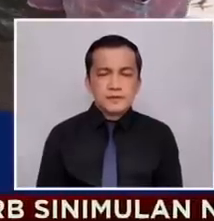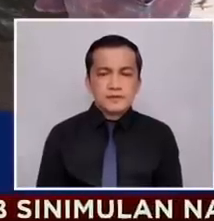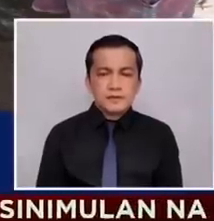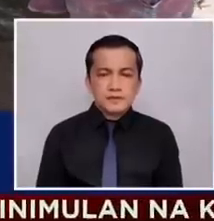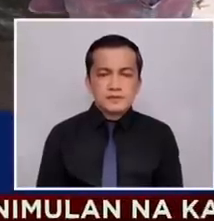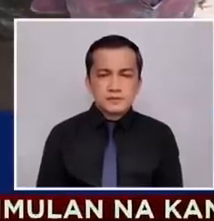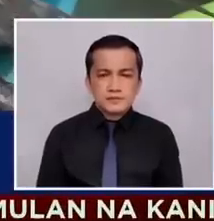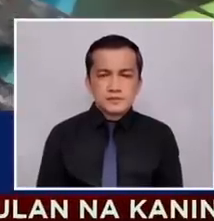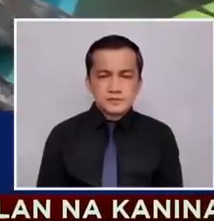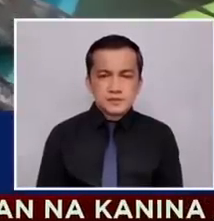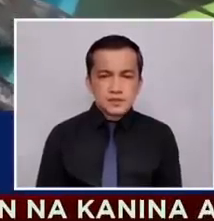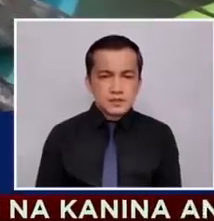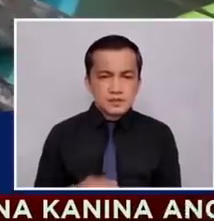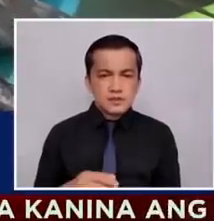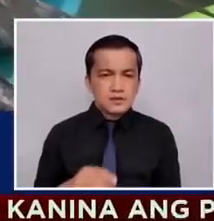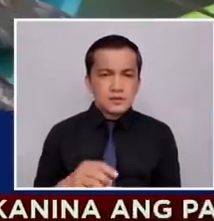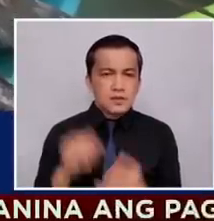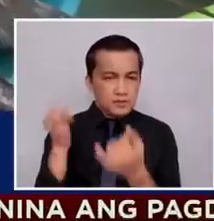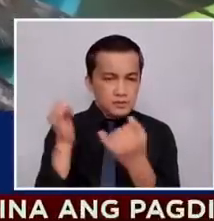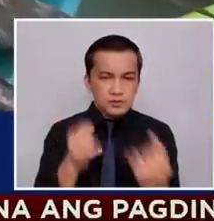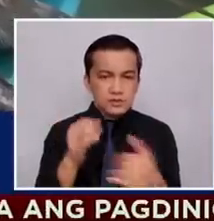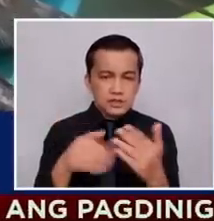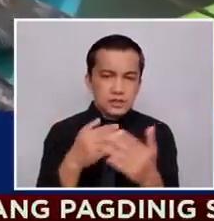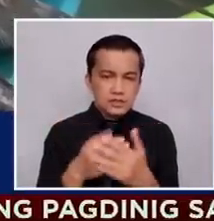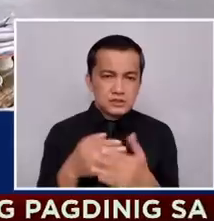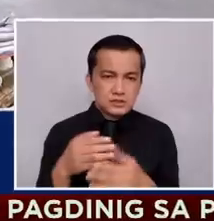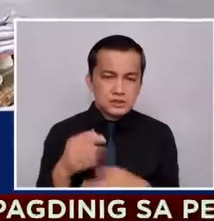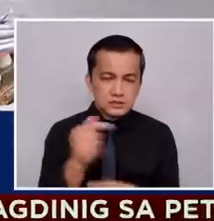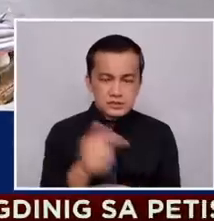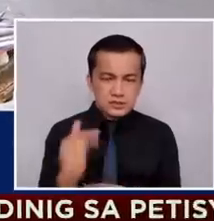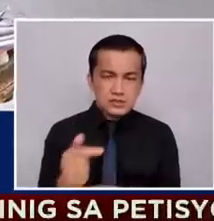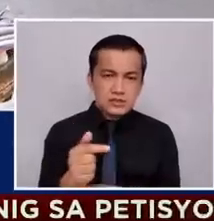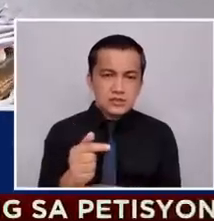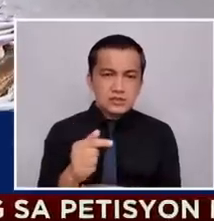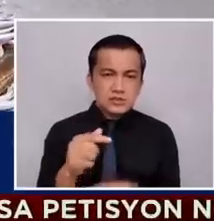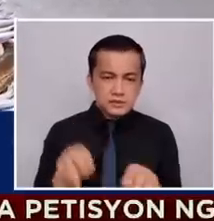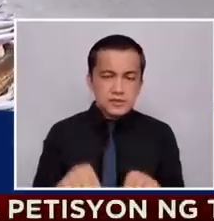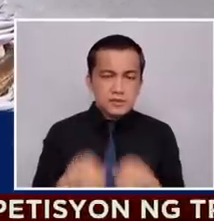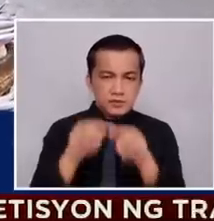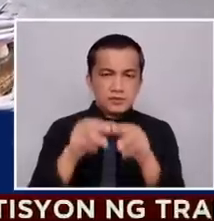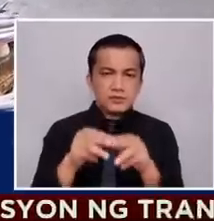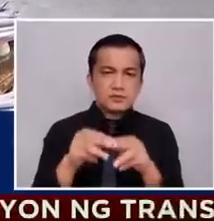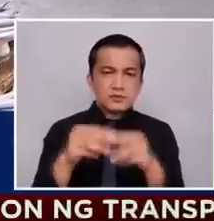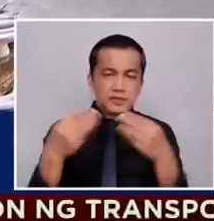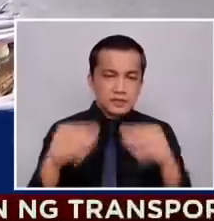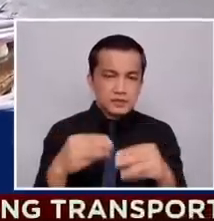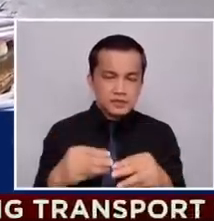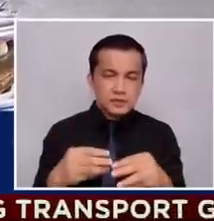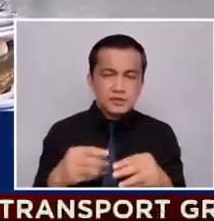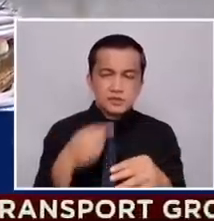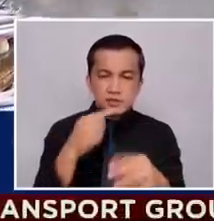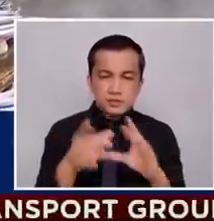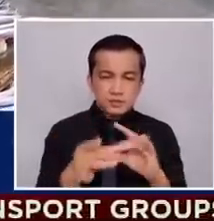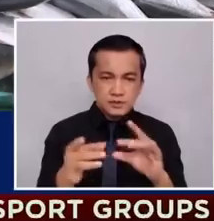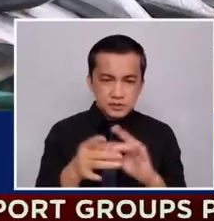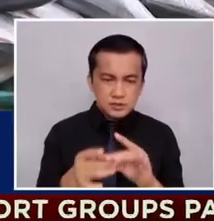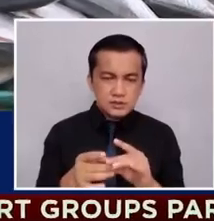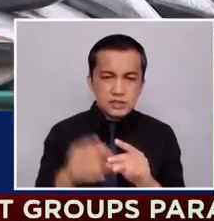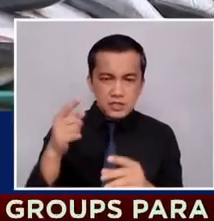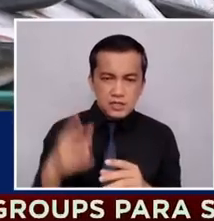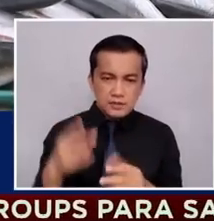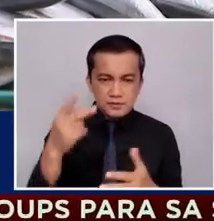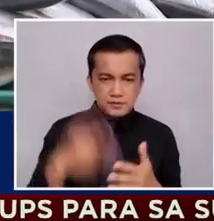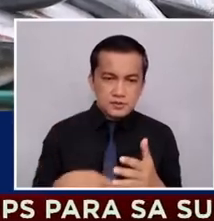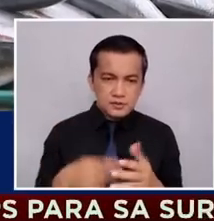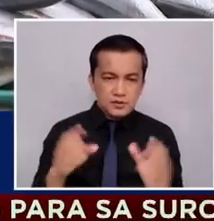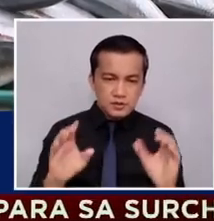Halos imported ang lahat ng galunggong sa Malabon Public Market. Kwento ng mga nagtitinda, kalahati kasi ang presyo nito